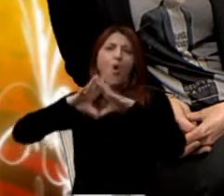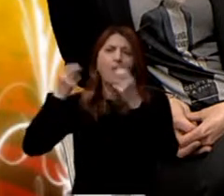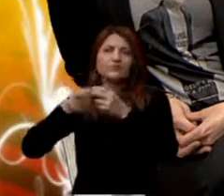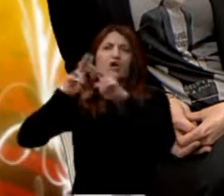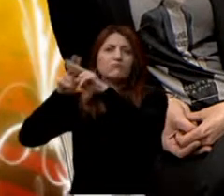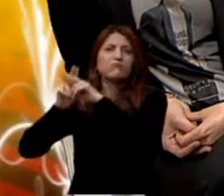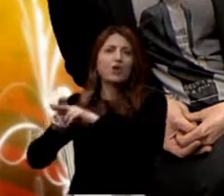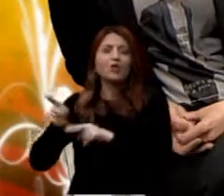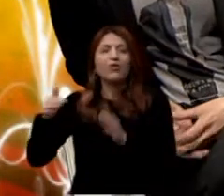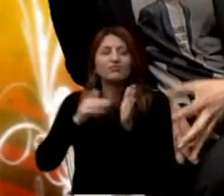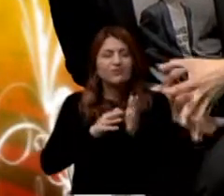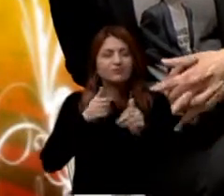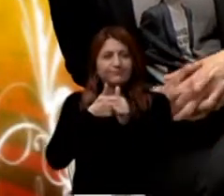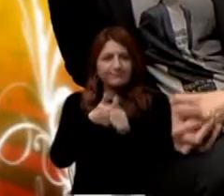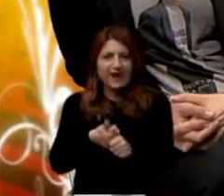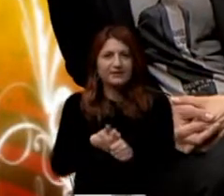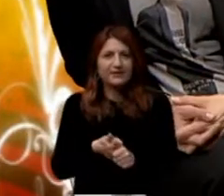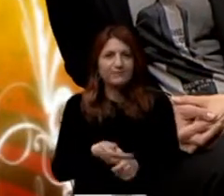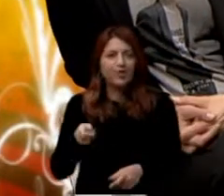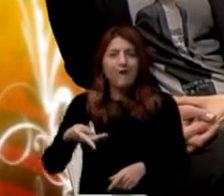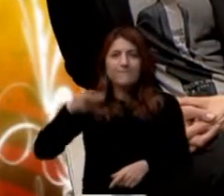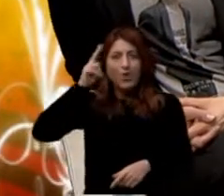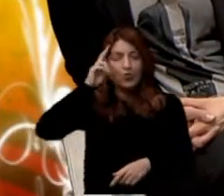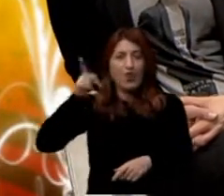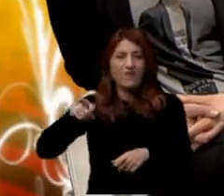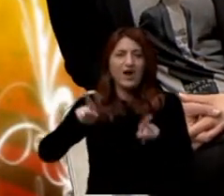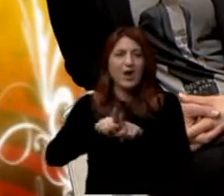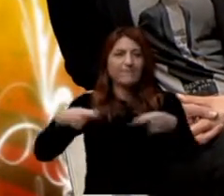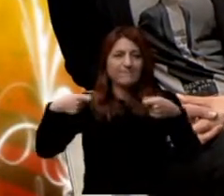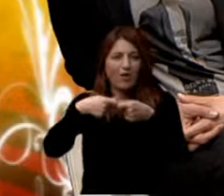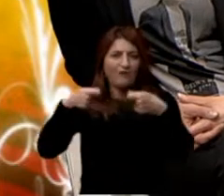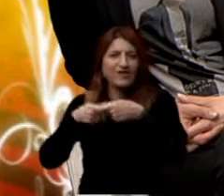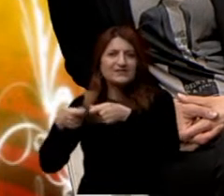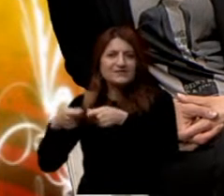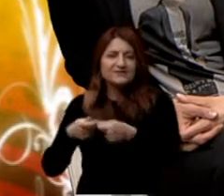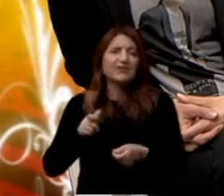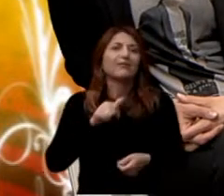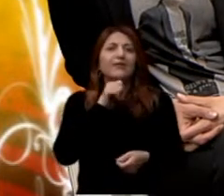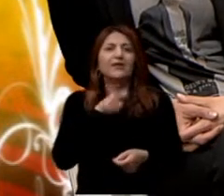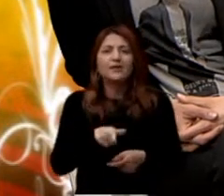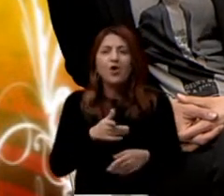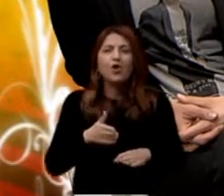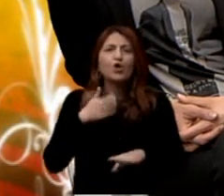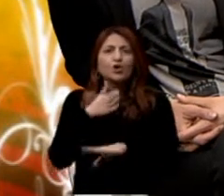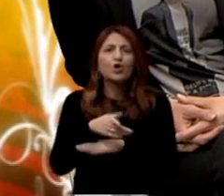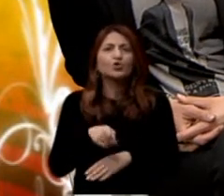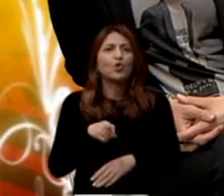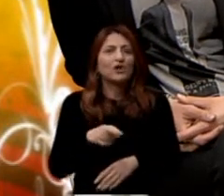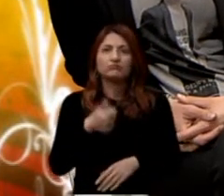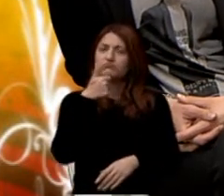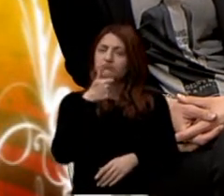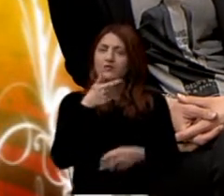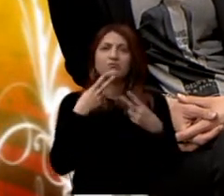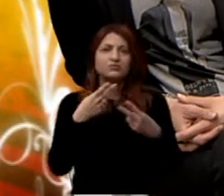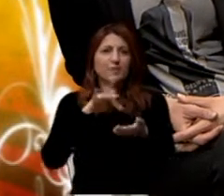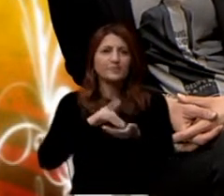bolnica. Znači, mogućnost povezivanja je omogućavanje gdje se tu kroz, i to je primarna